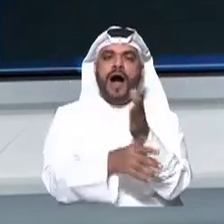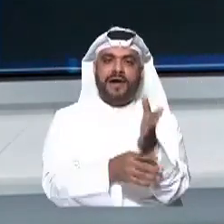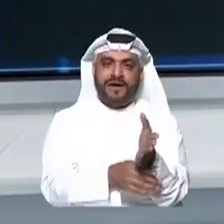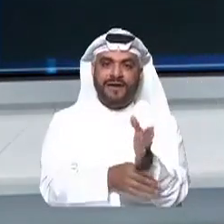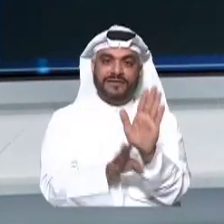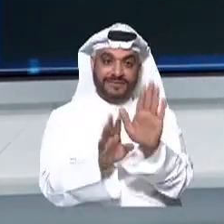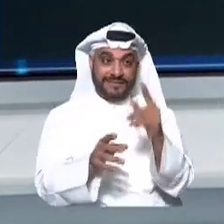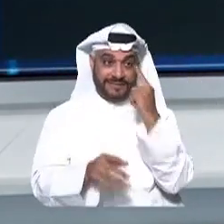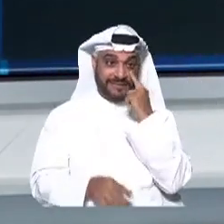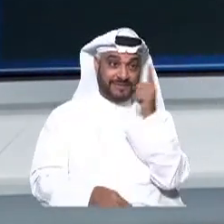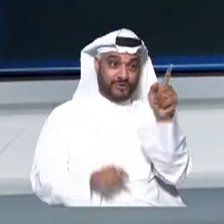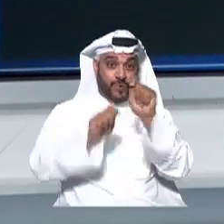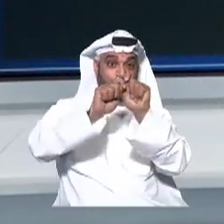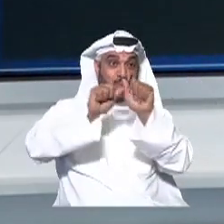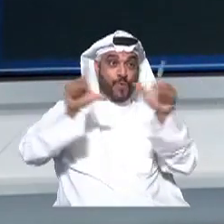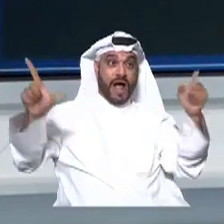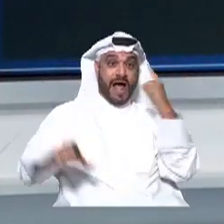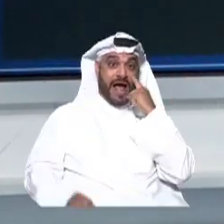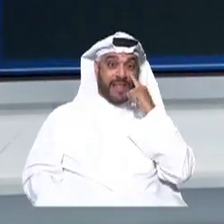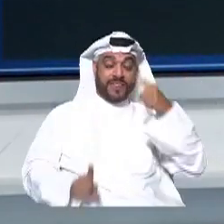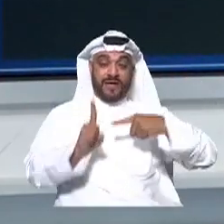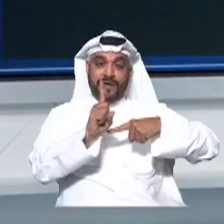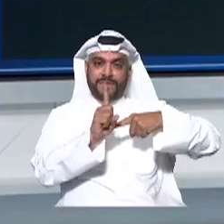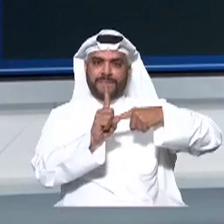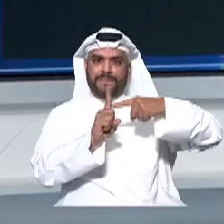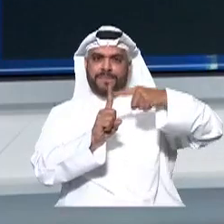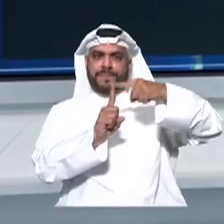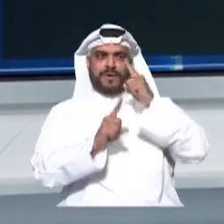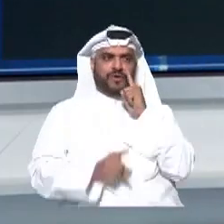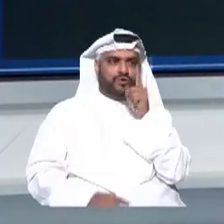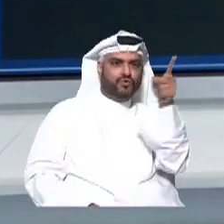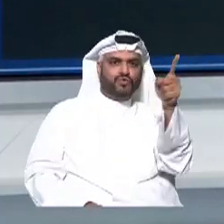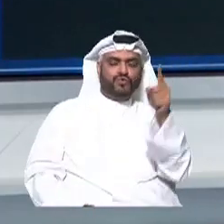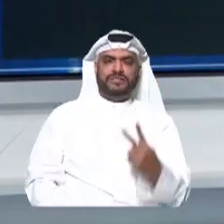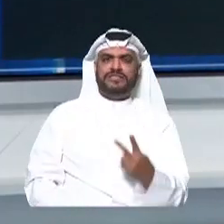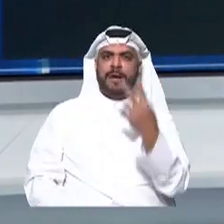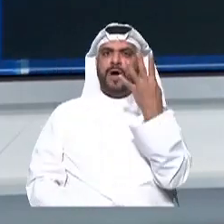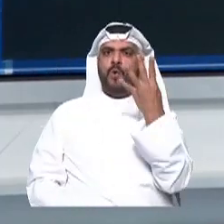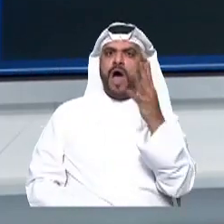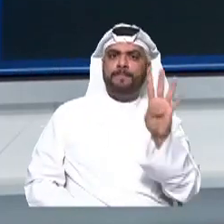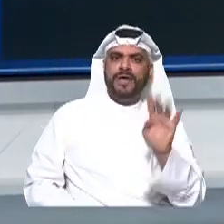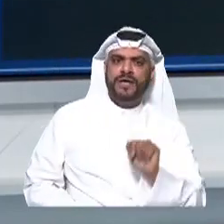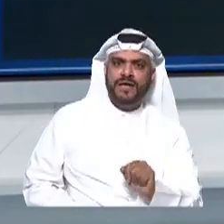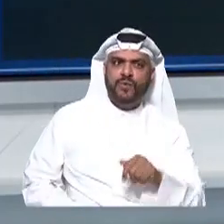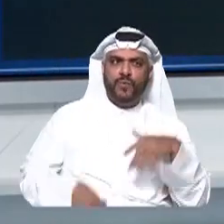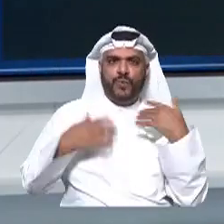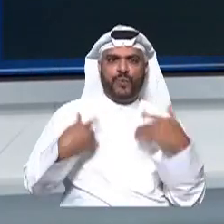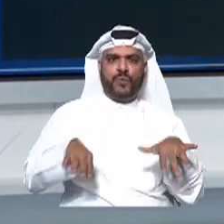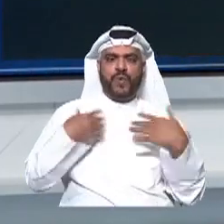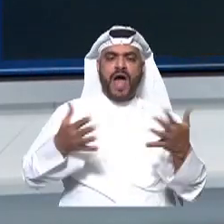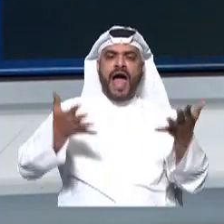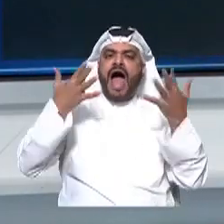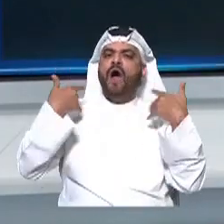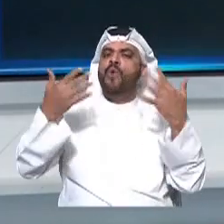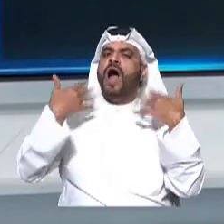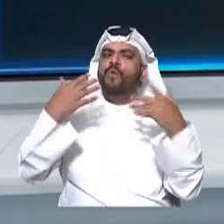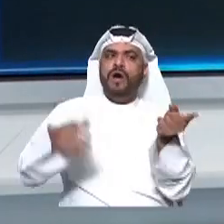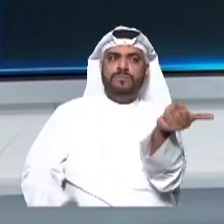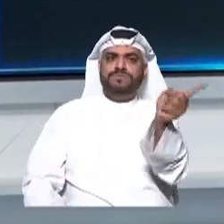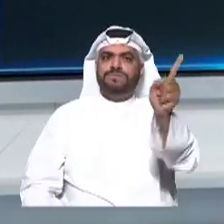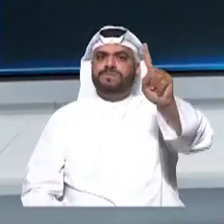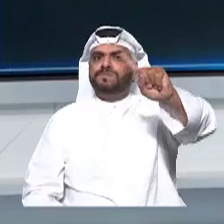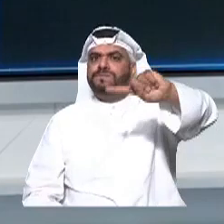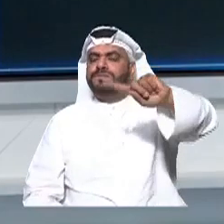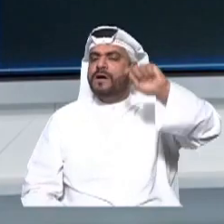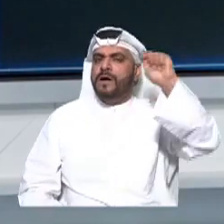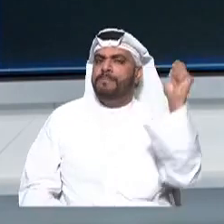متراوحة ما بين 5 إلى 6 كيلو على المناطق البرية، وفرص أيضا لغبار محمول متوقع الليلة منتصف